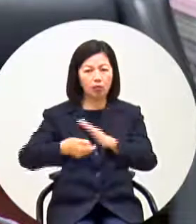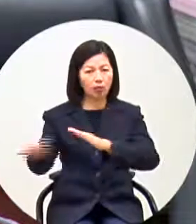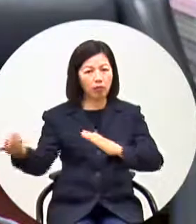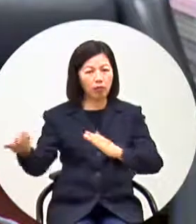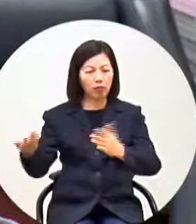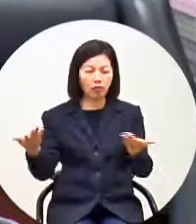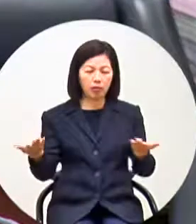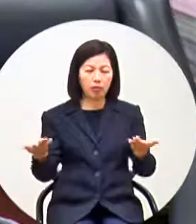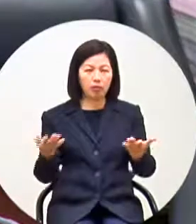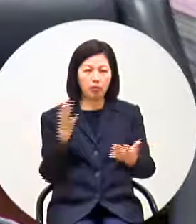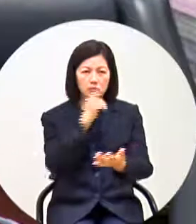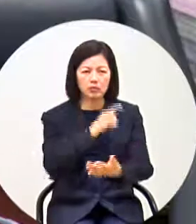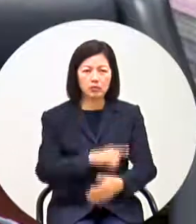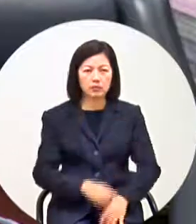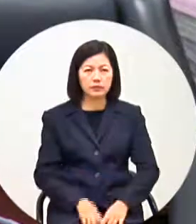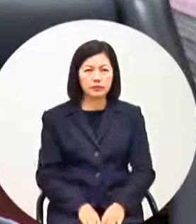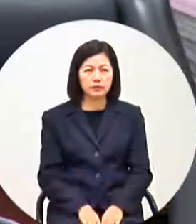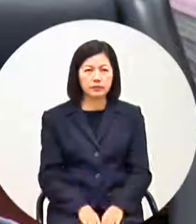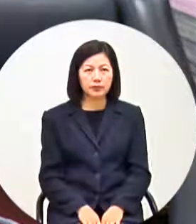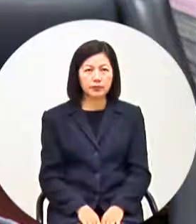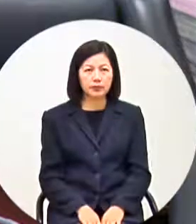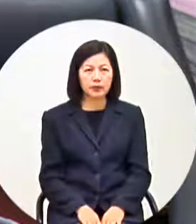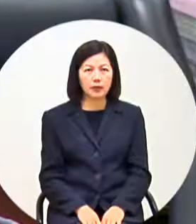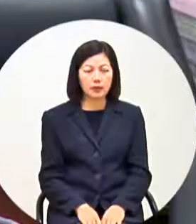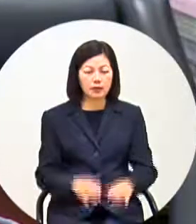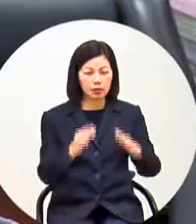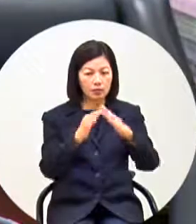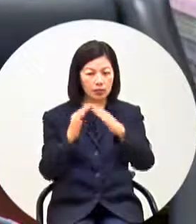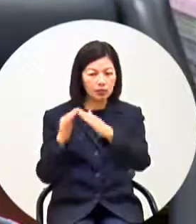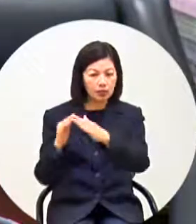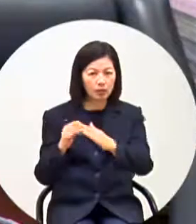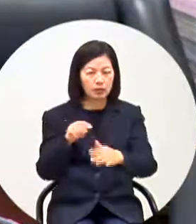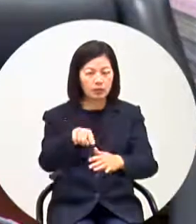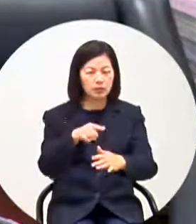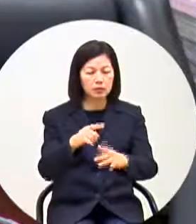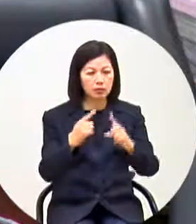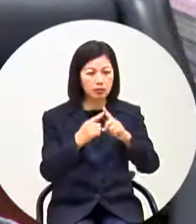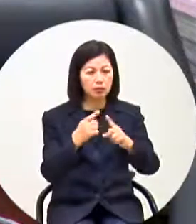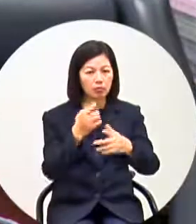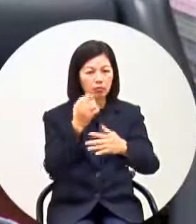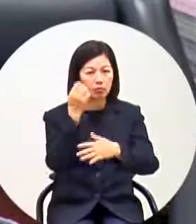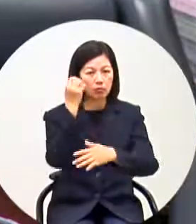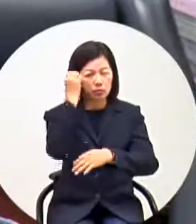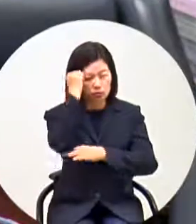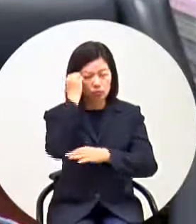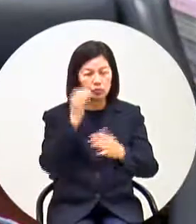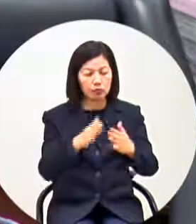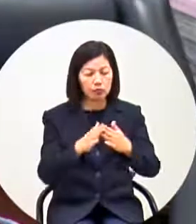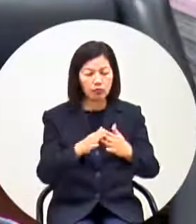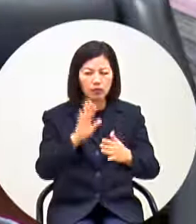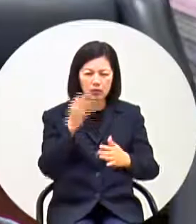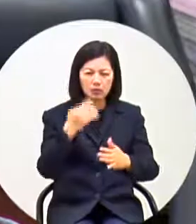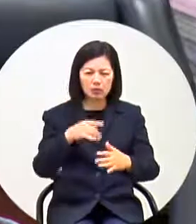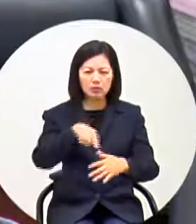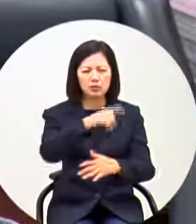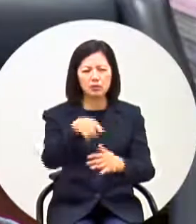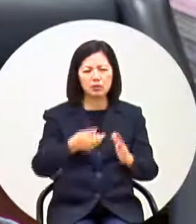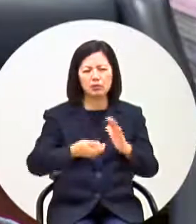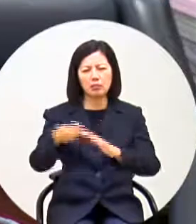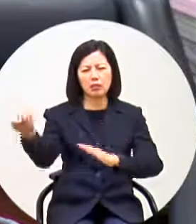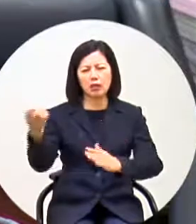要，就是要有人嘛，人嘛哈、哦。可是我们的人已经被迁走了，要有人才有故事